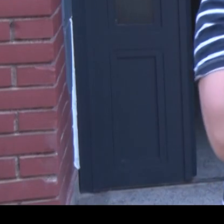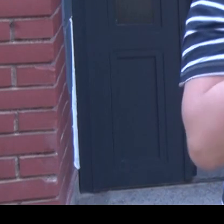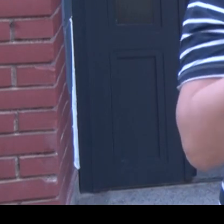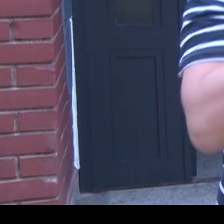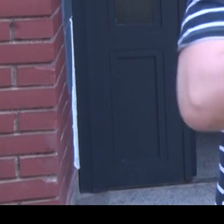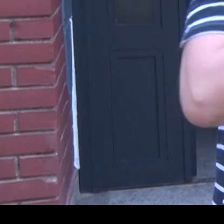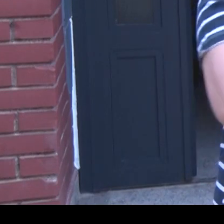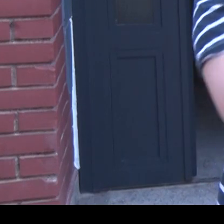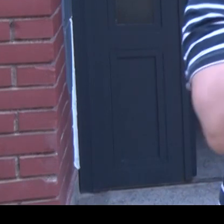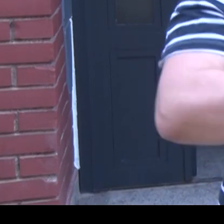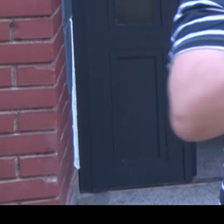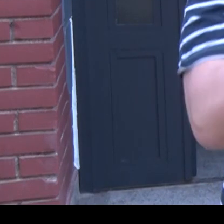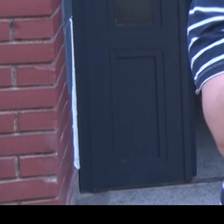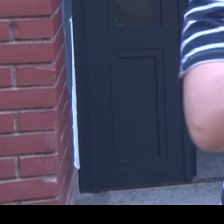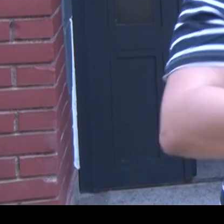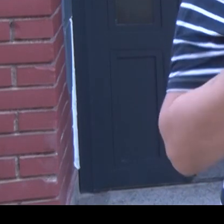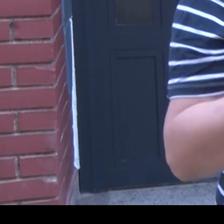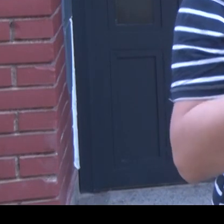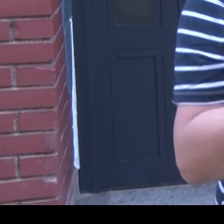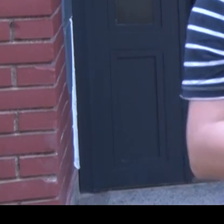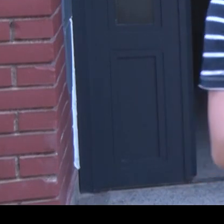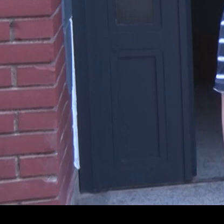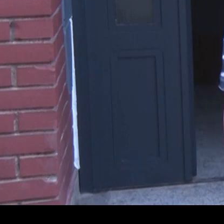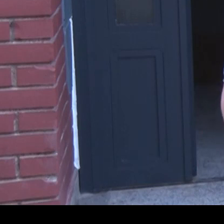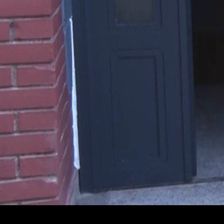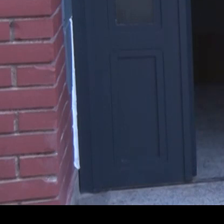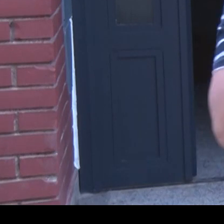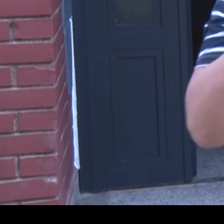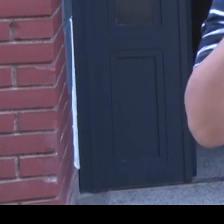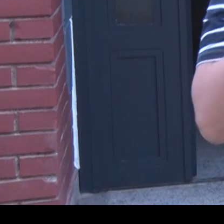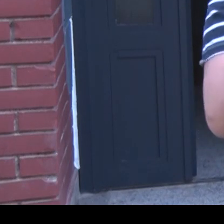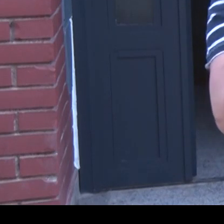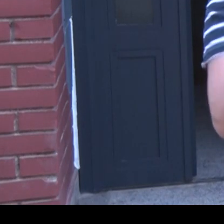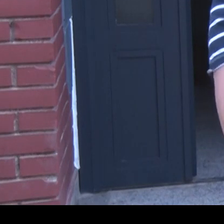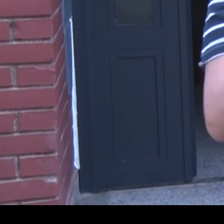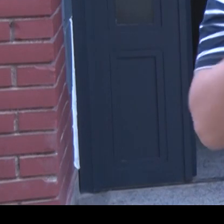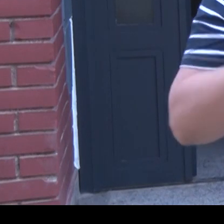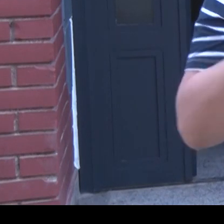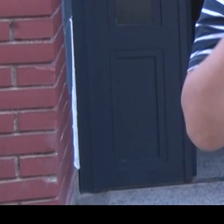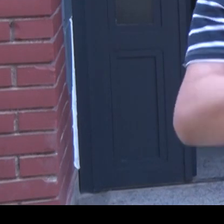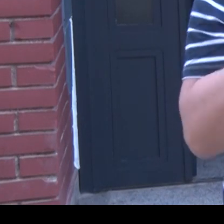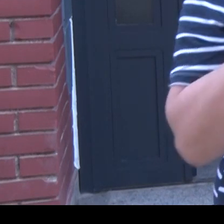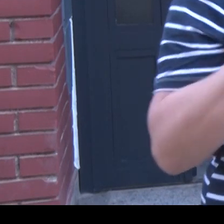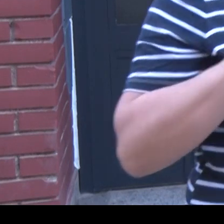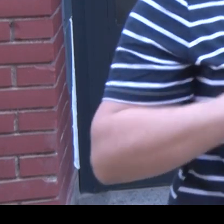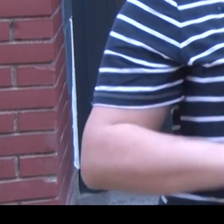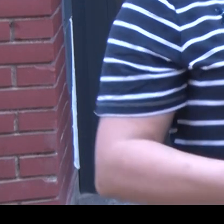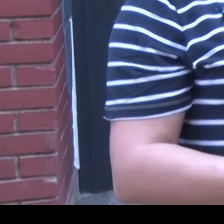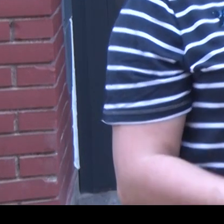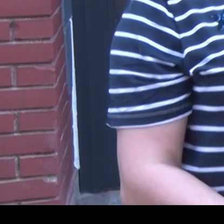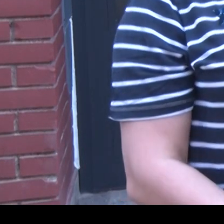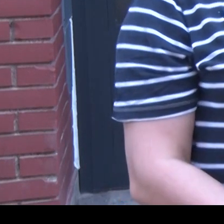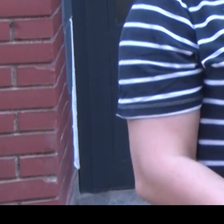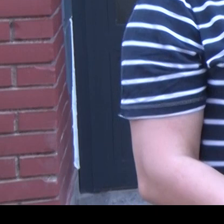Shumë, thëtë. Qështë mu ka dukë vetja si e pa aftë. Gjithmonë jem konë